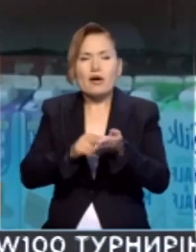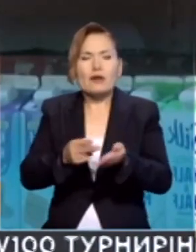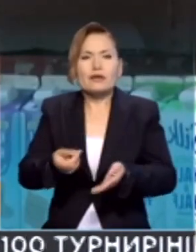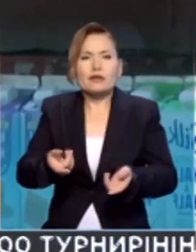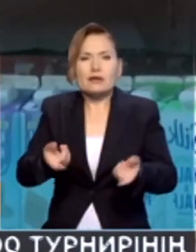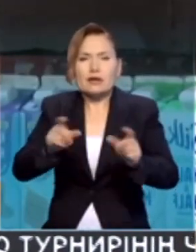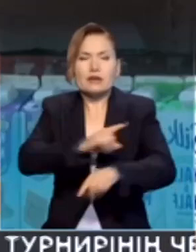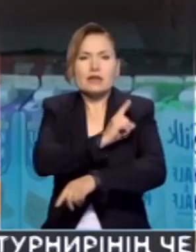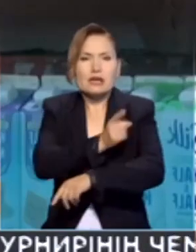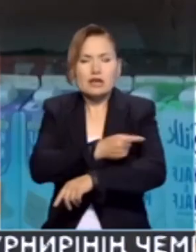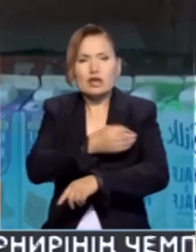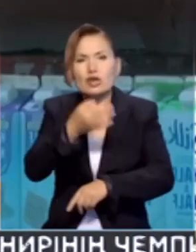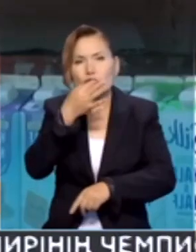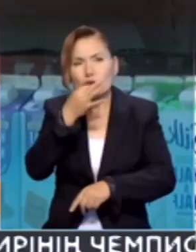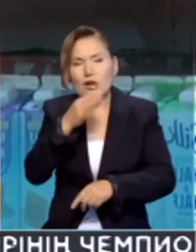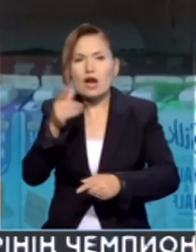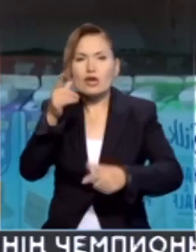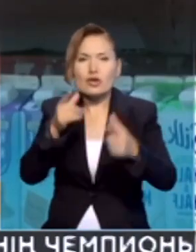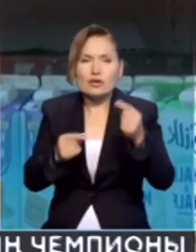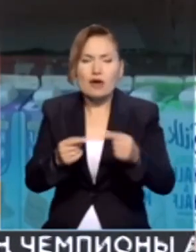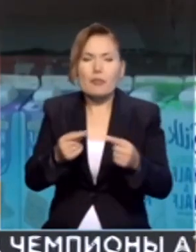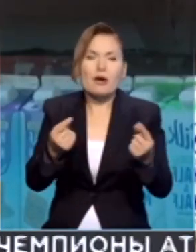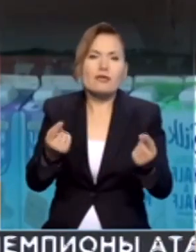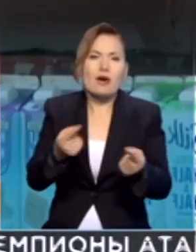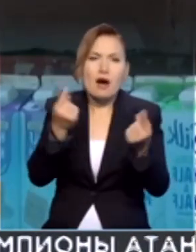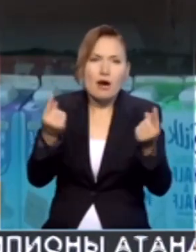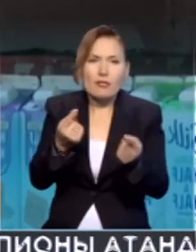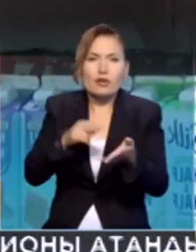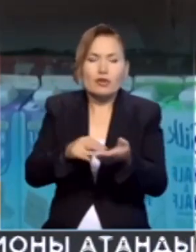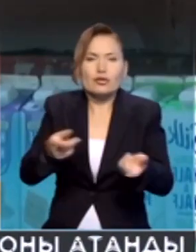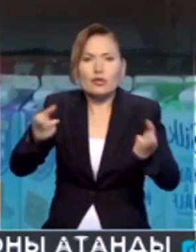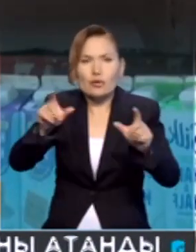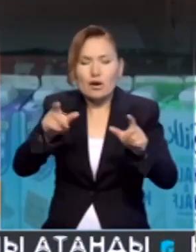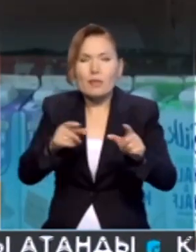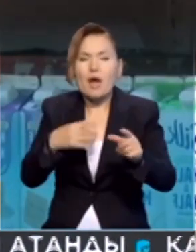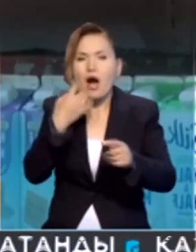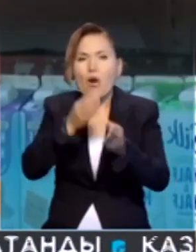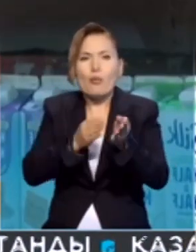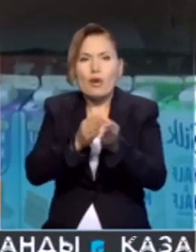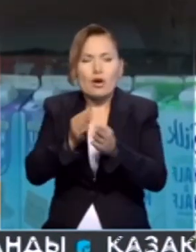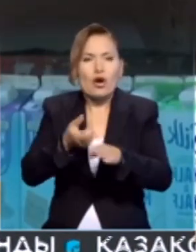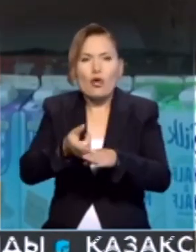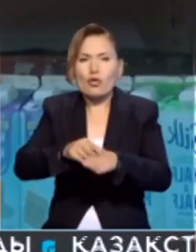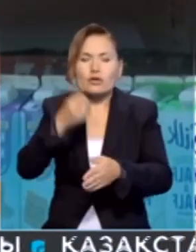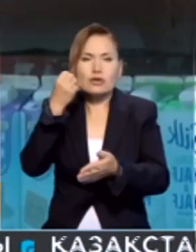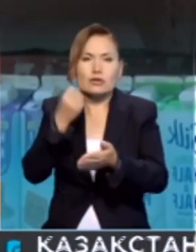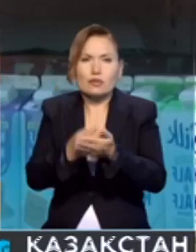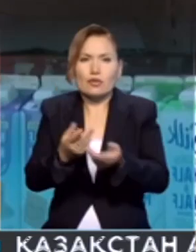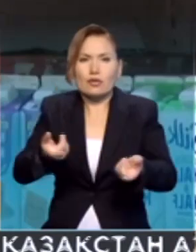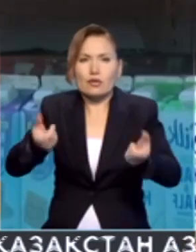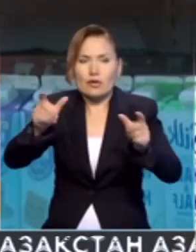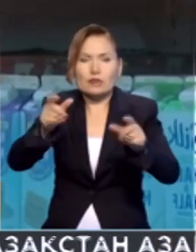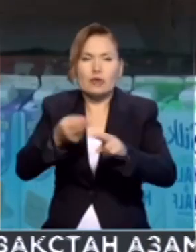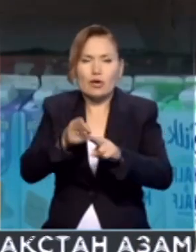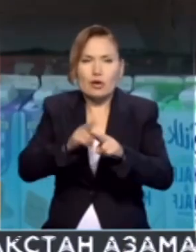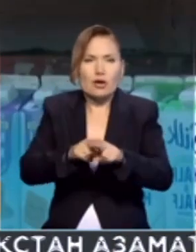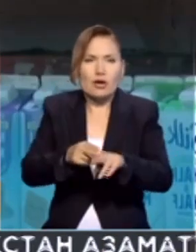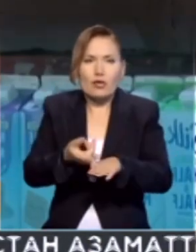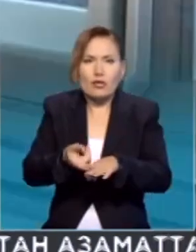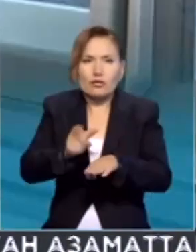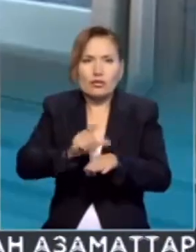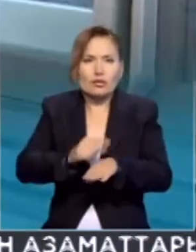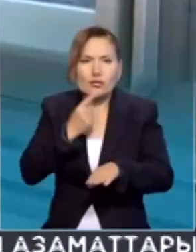көтөрүлдү. Жумуртка менен сүт сыякта карапайым нерселерден анык байкайсыз. Көкөнүстөрдүн 1 фунту 3-4 доллардан кем эмес. Бул сумдук